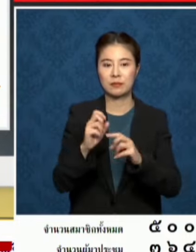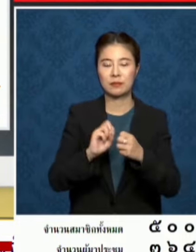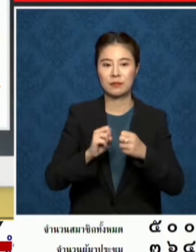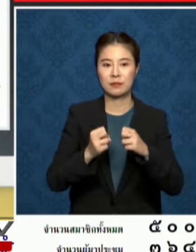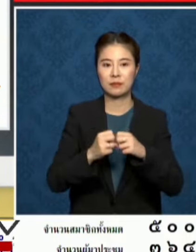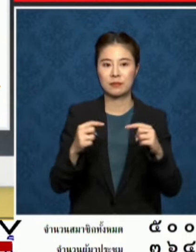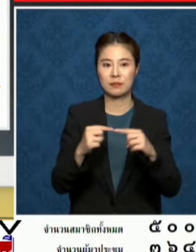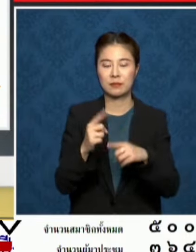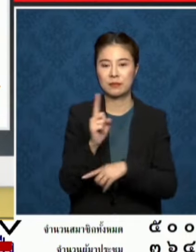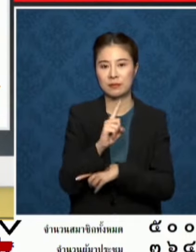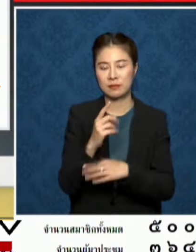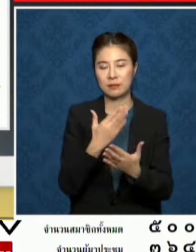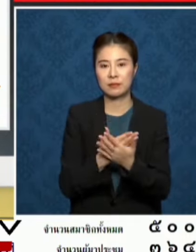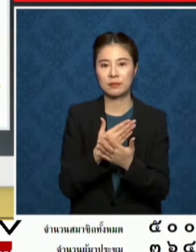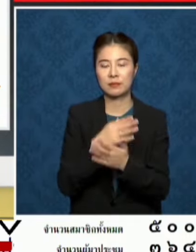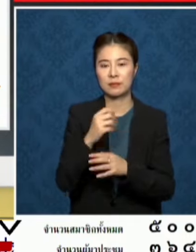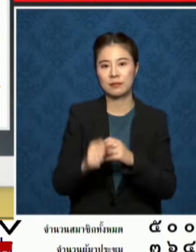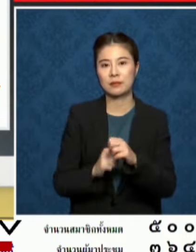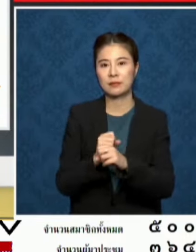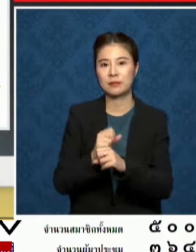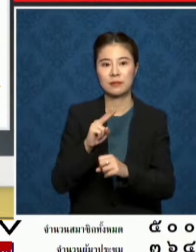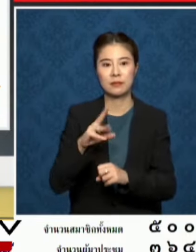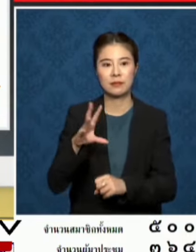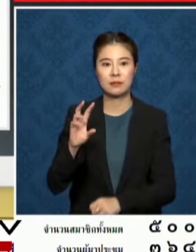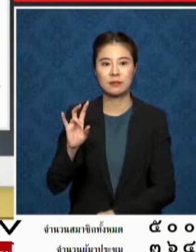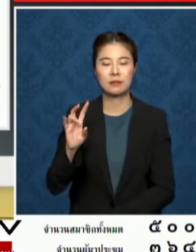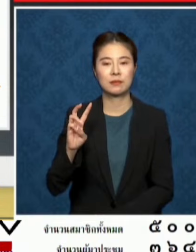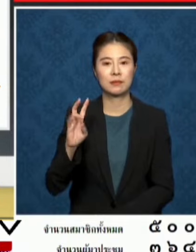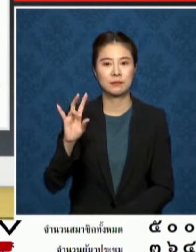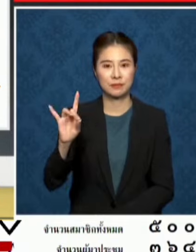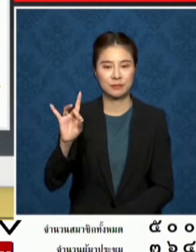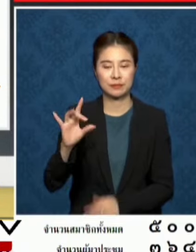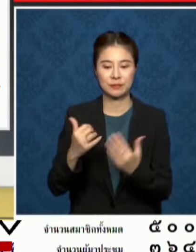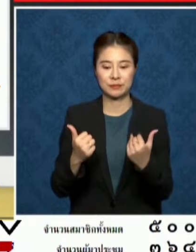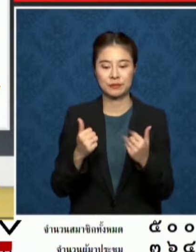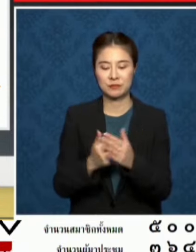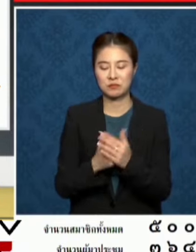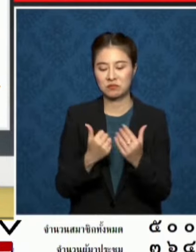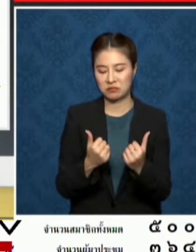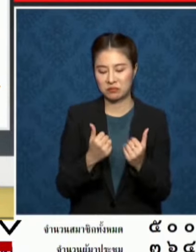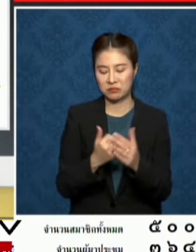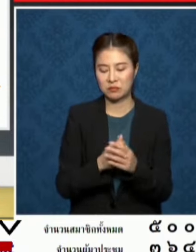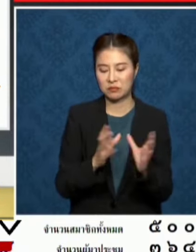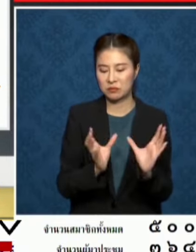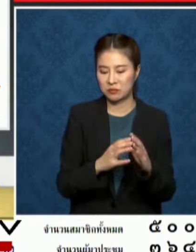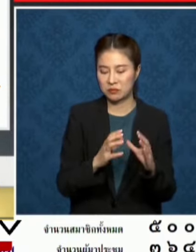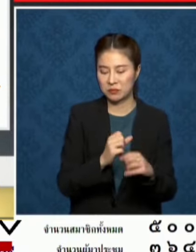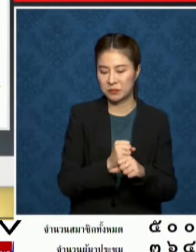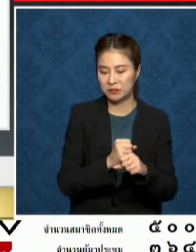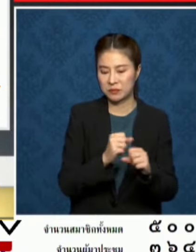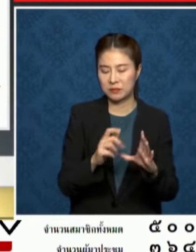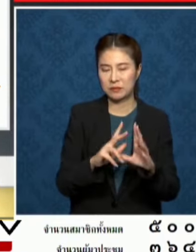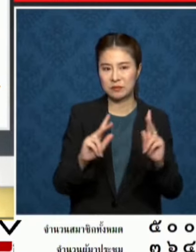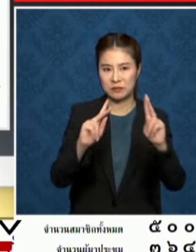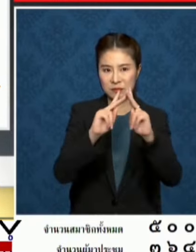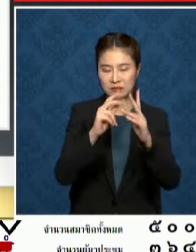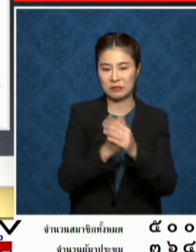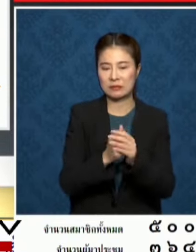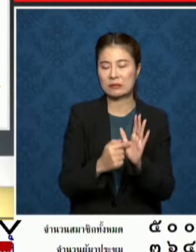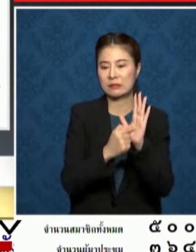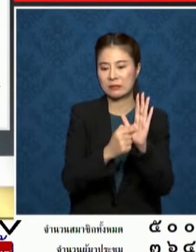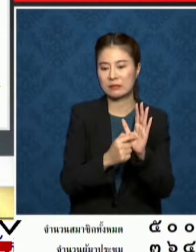ก็คือว่างบประมาณปี2568ตอนนี้เนี่ยหน่วยรับงบประมาณส่งคำขอกันไปเรียบร้อยตั้งแต่2กุมภา